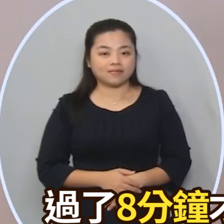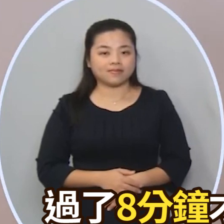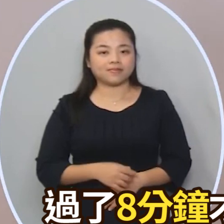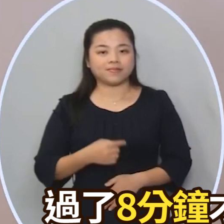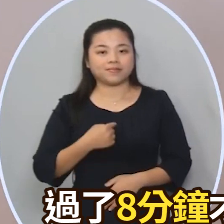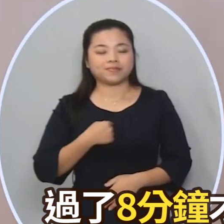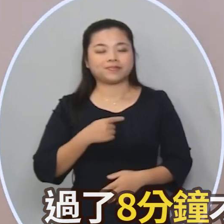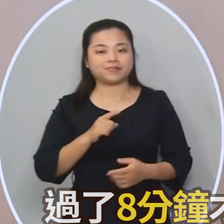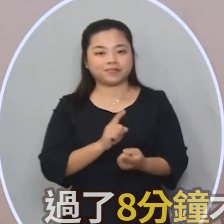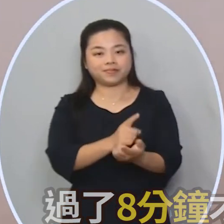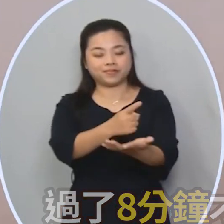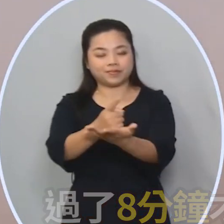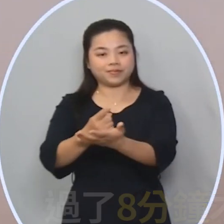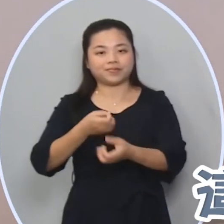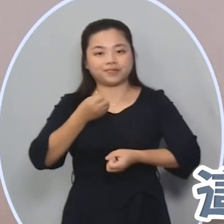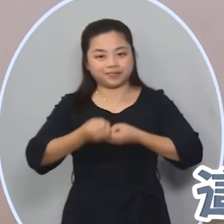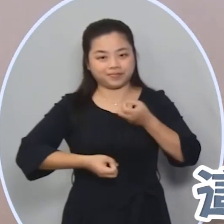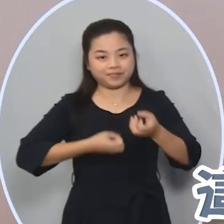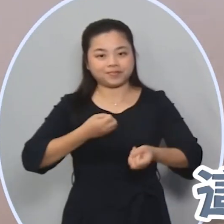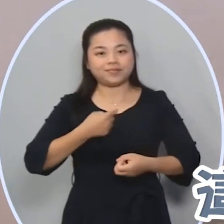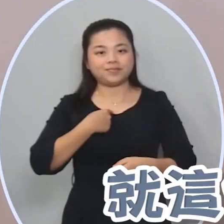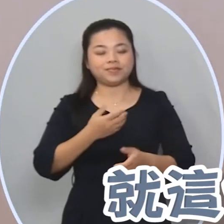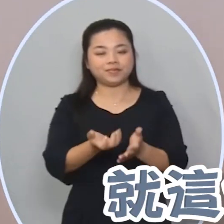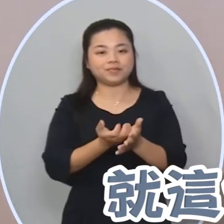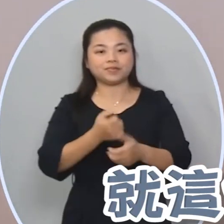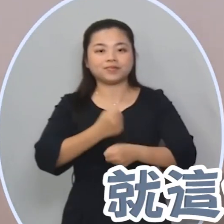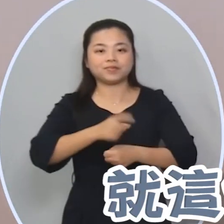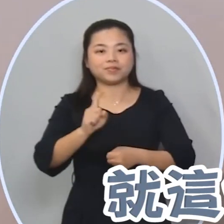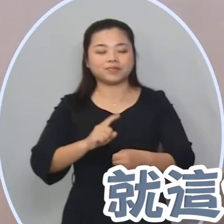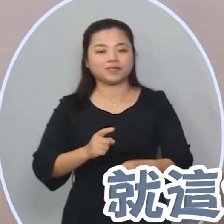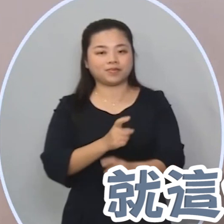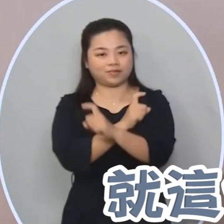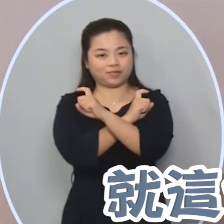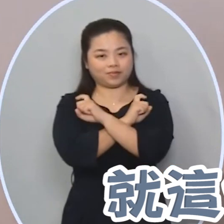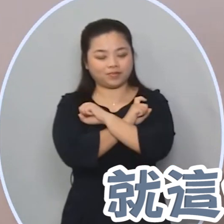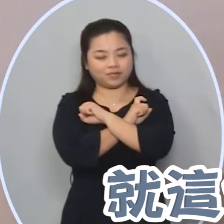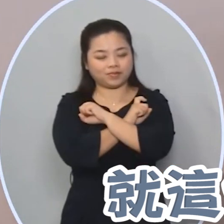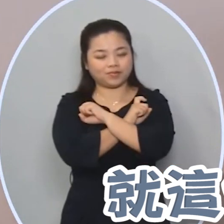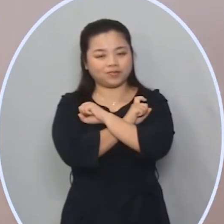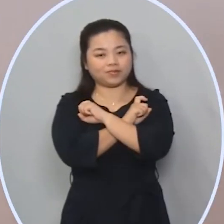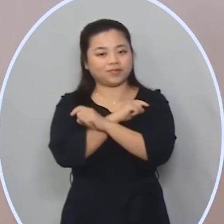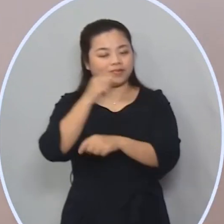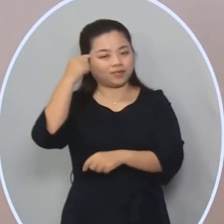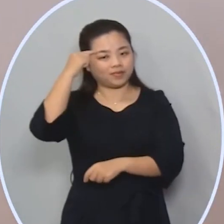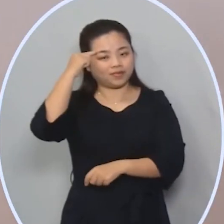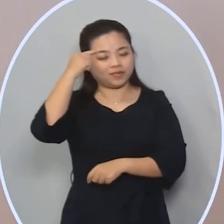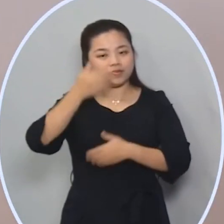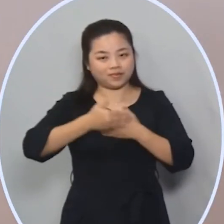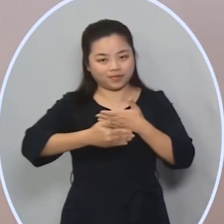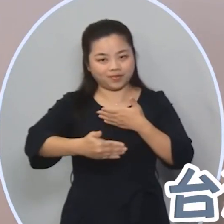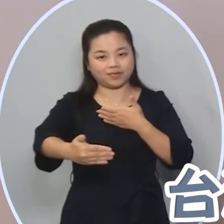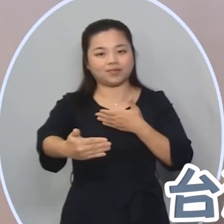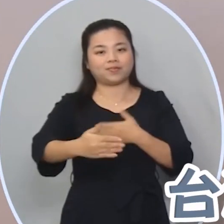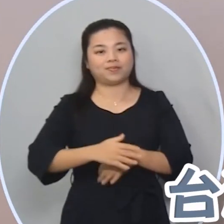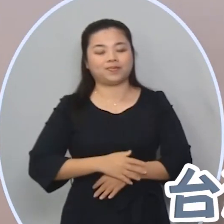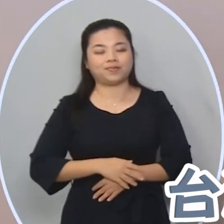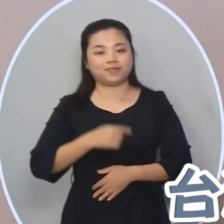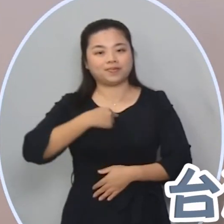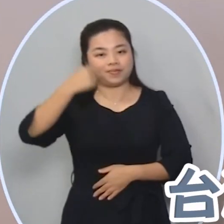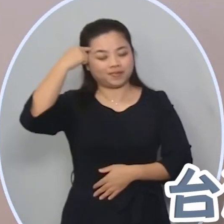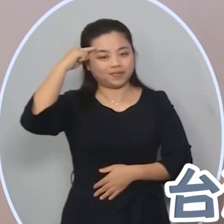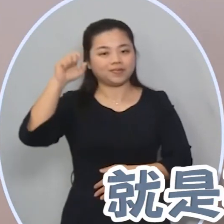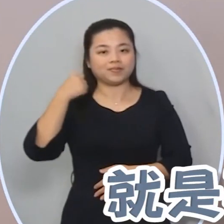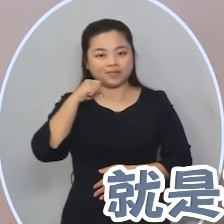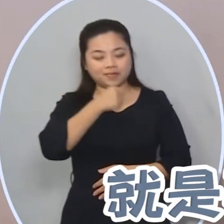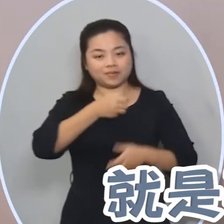跟各位朋友分享，这个我刚才进行的就是一个瑜伽的观想程序啊。我认为我的这个台湾现在最